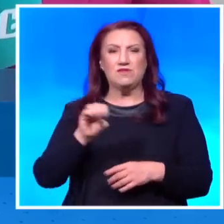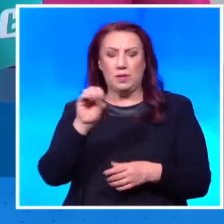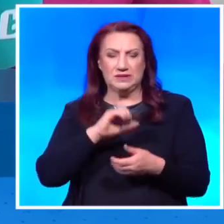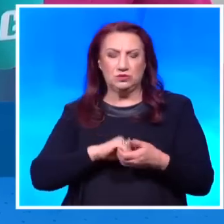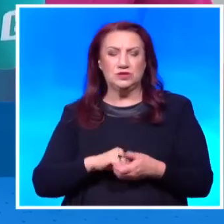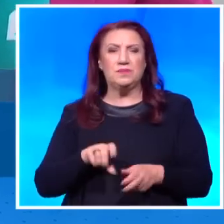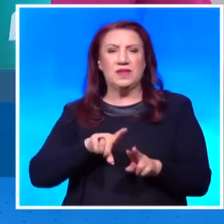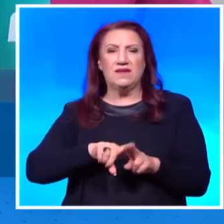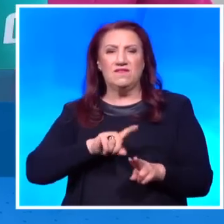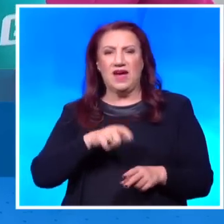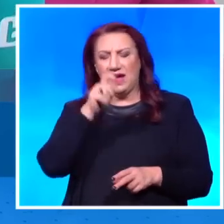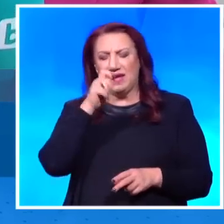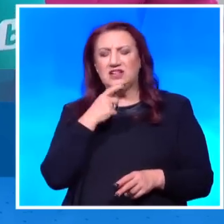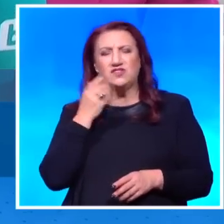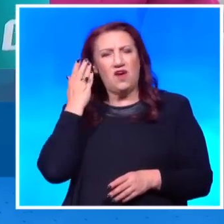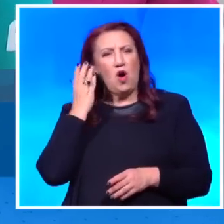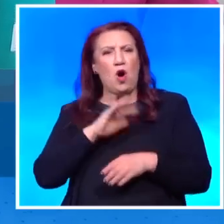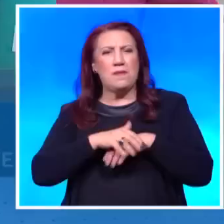се, цитирам, силите на мрака.